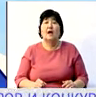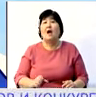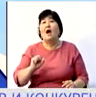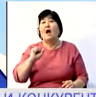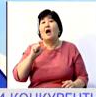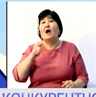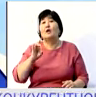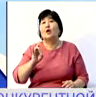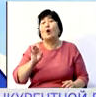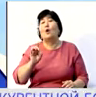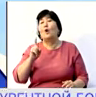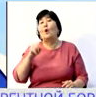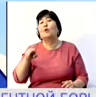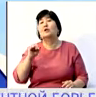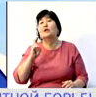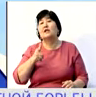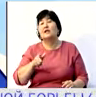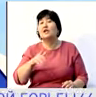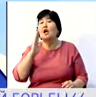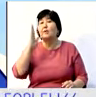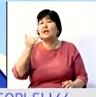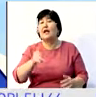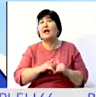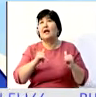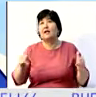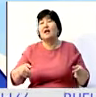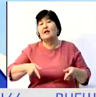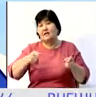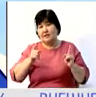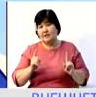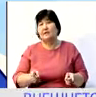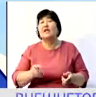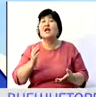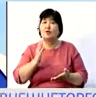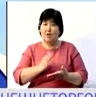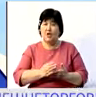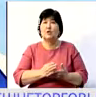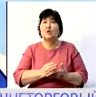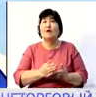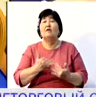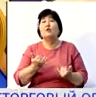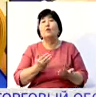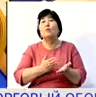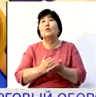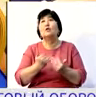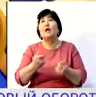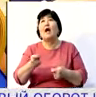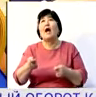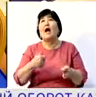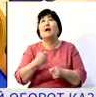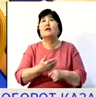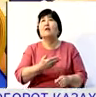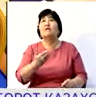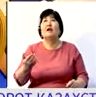агрохолдинг. То есть перспективы для развития действительно имеются. В чем заслуга акима